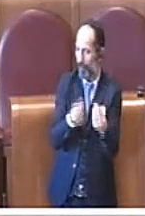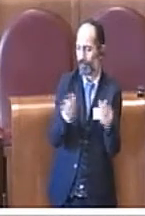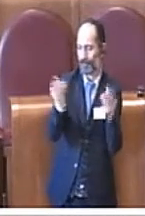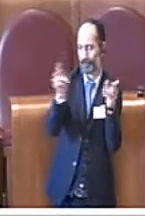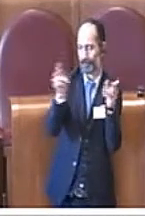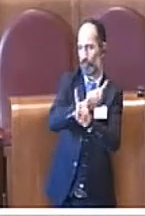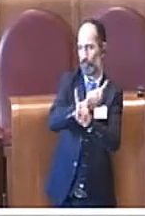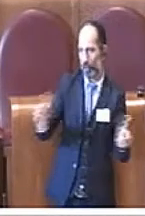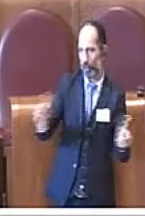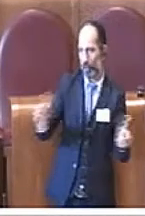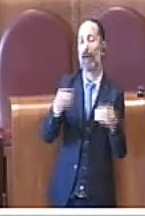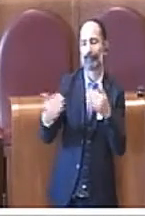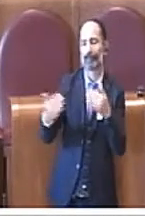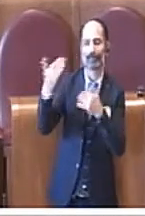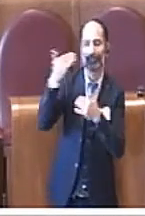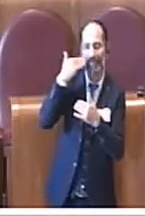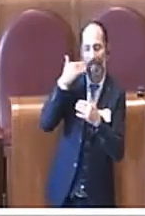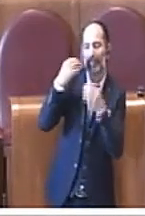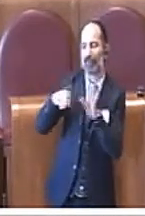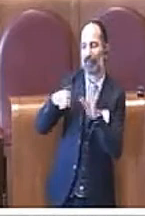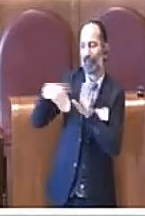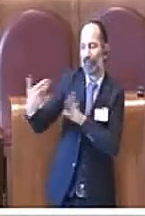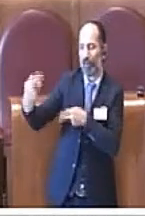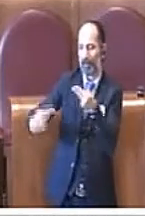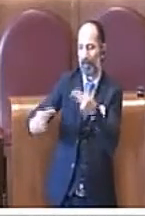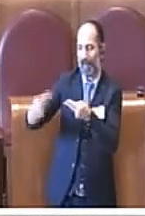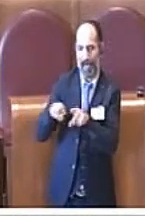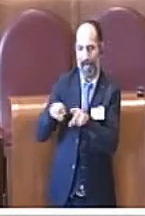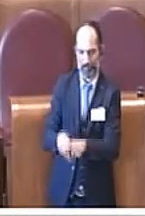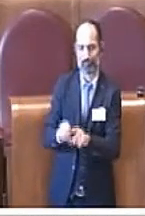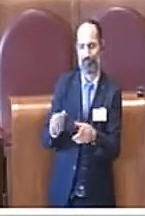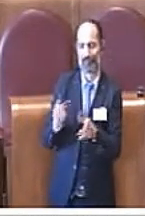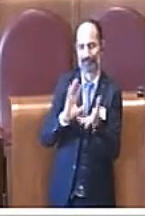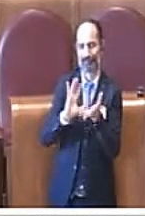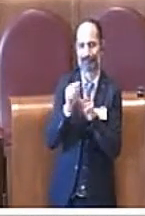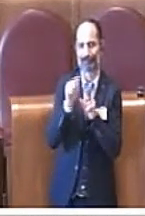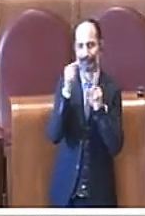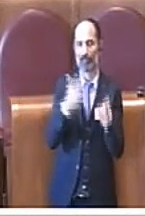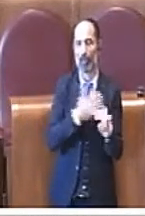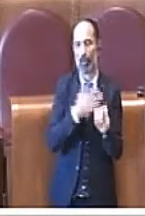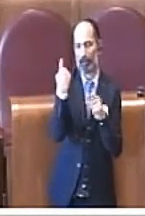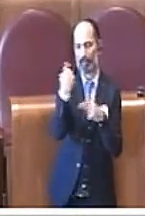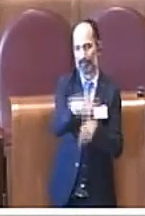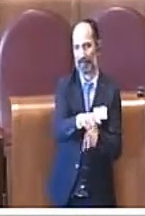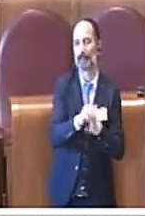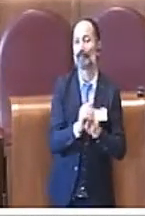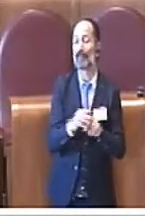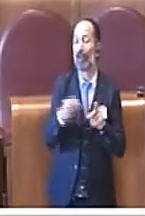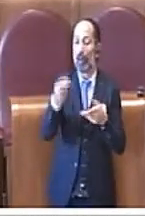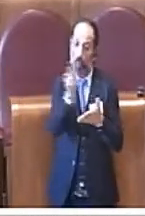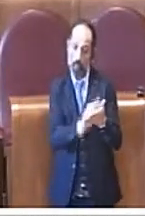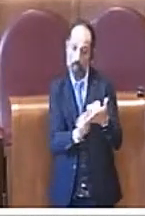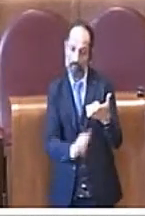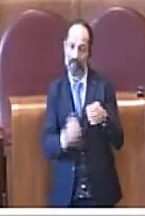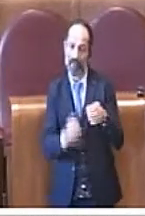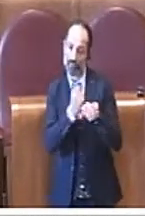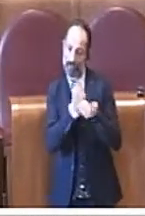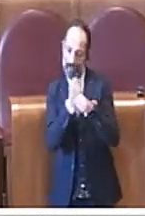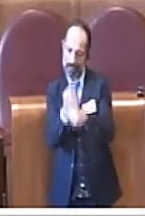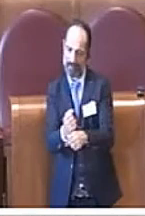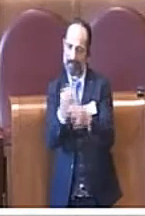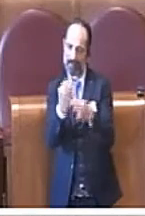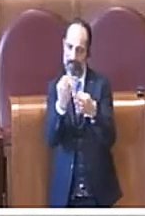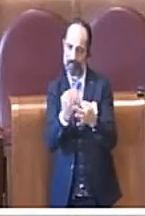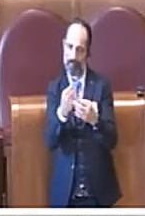causato così questi debiti fuori bilancio. Gli uffici ci hanno rappresentato oggi